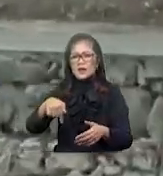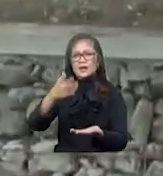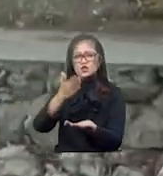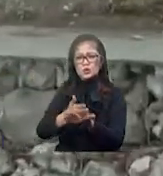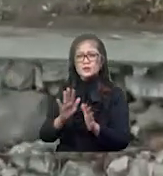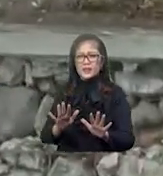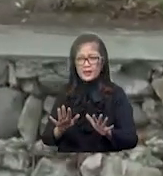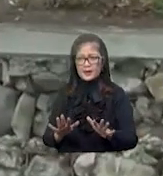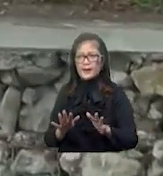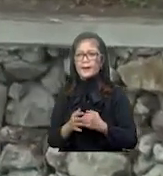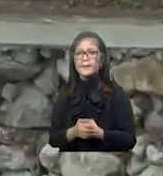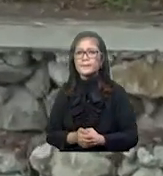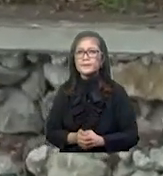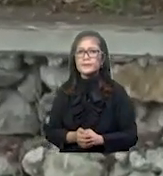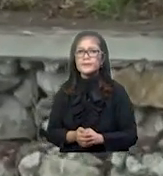sementara